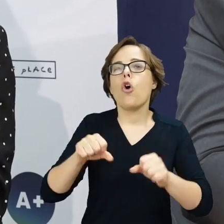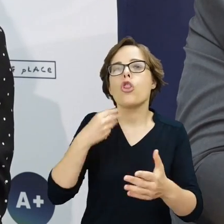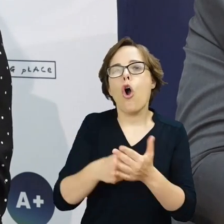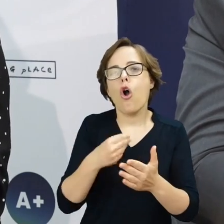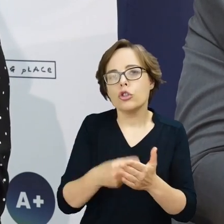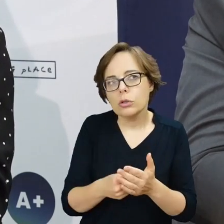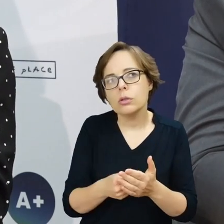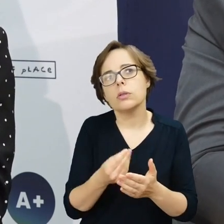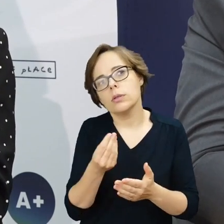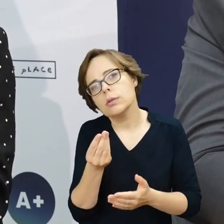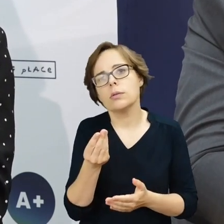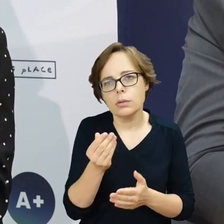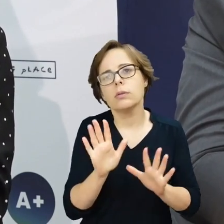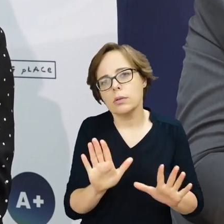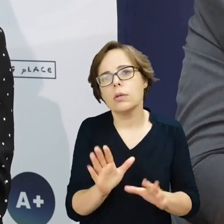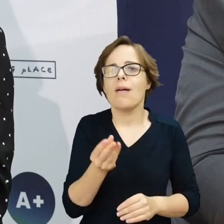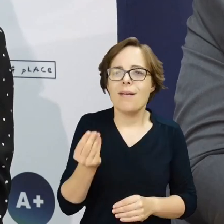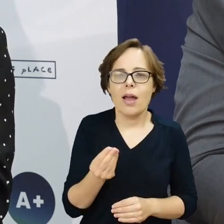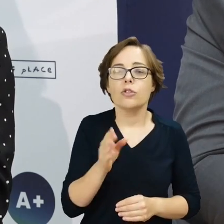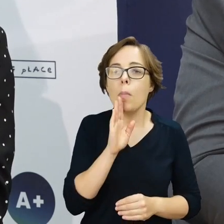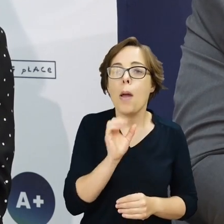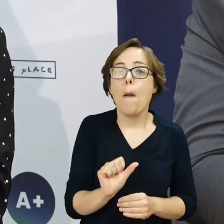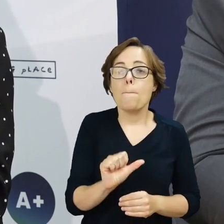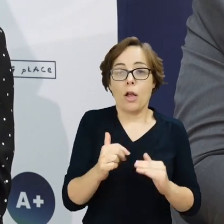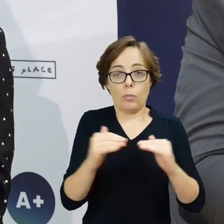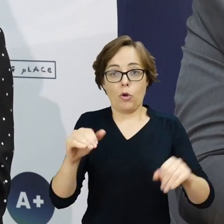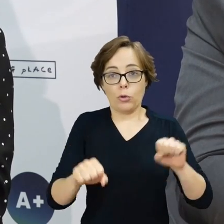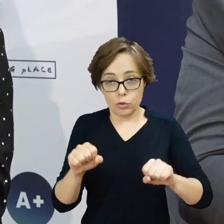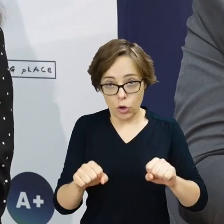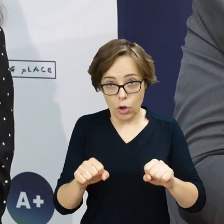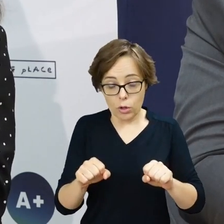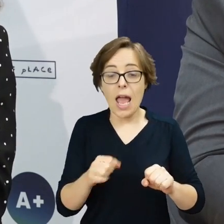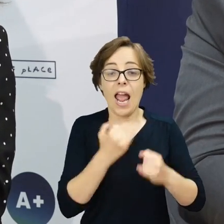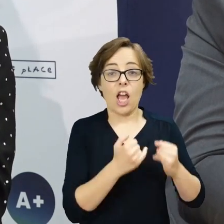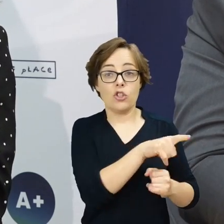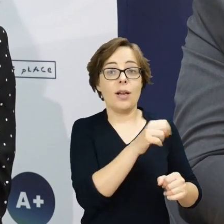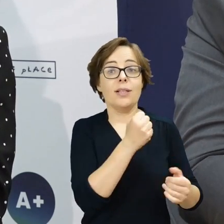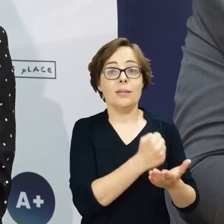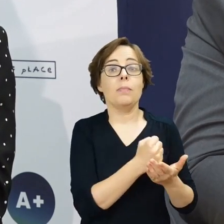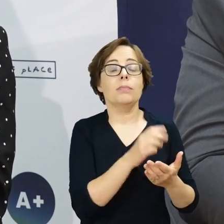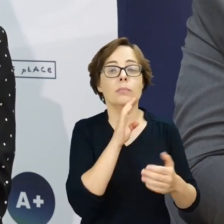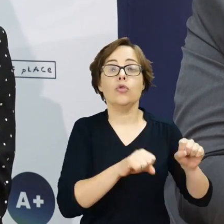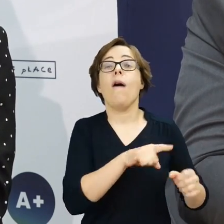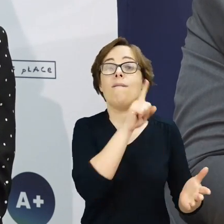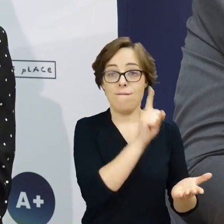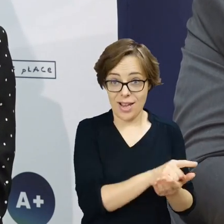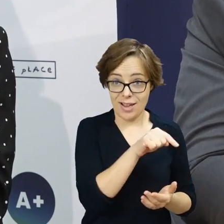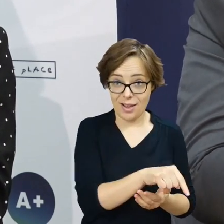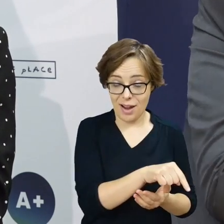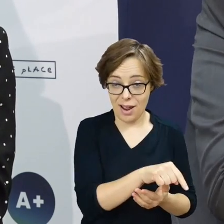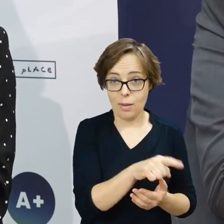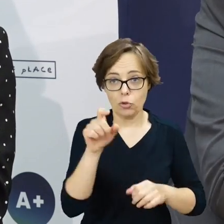jeszcze na poziomie sądu pierwszej instancji zwracane w przypadku wygranej sprawy. To jest też możliwość